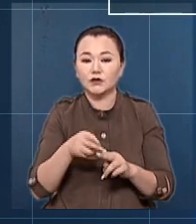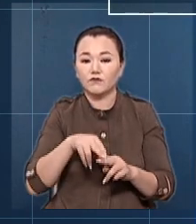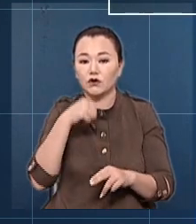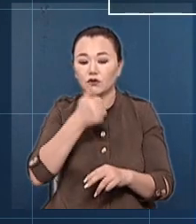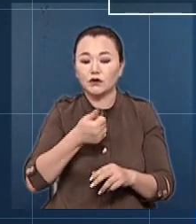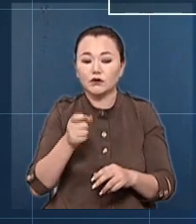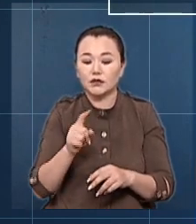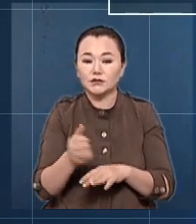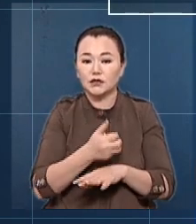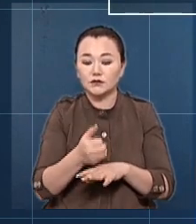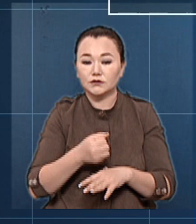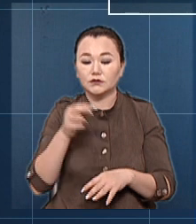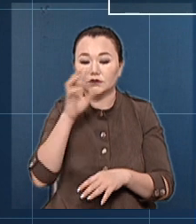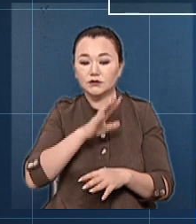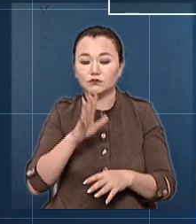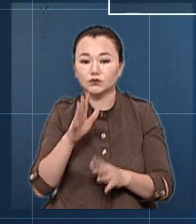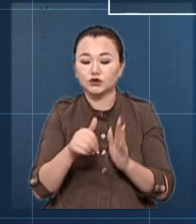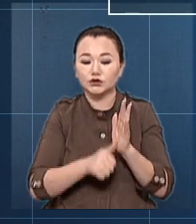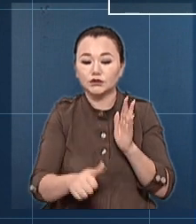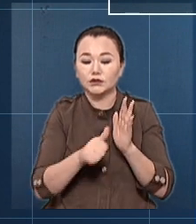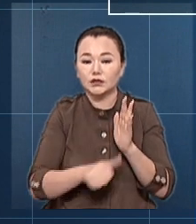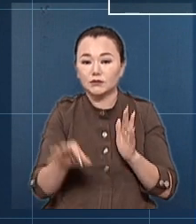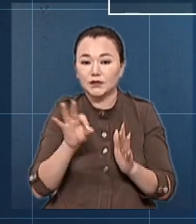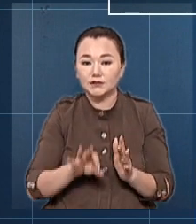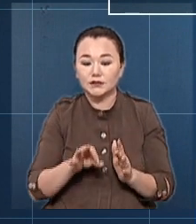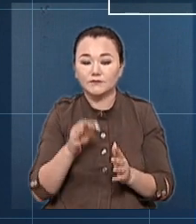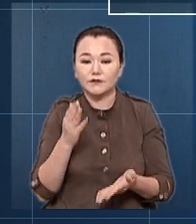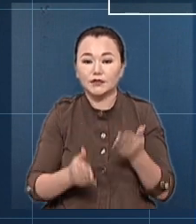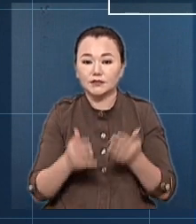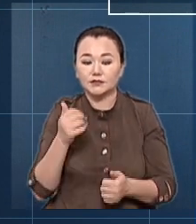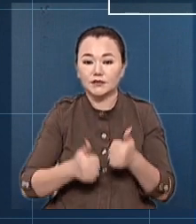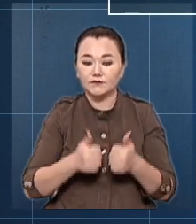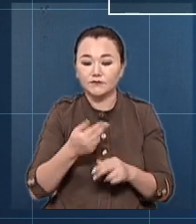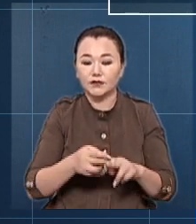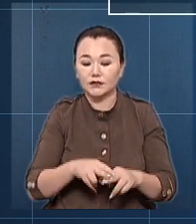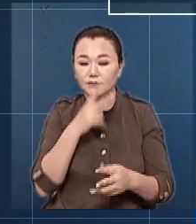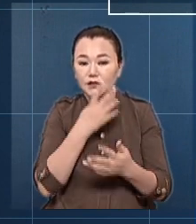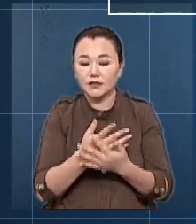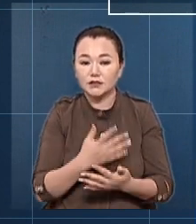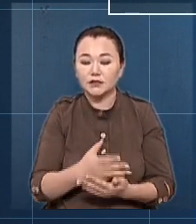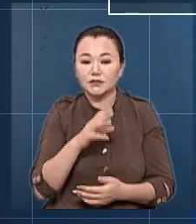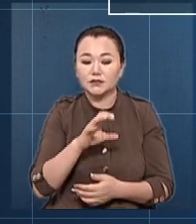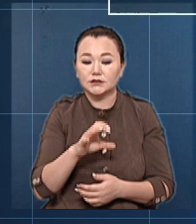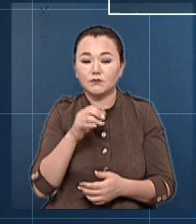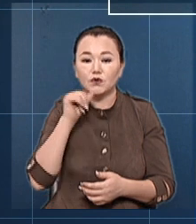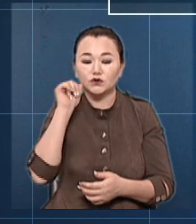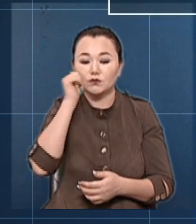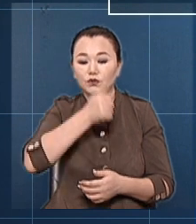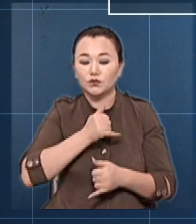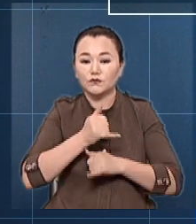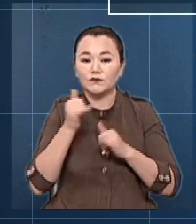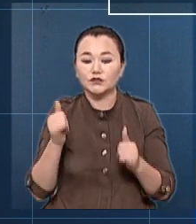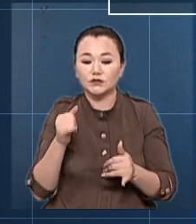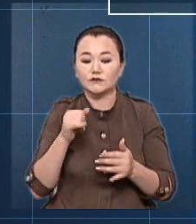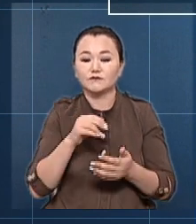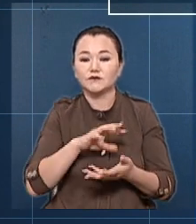уровень газоснабжения по стране достигнет 60%. Если сравнивать этот показатель с прошлым годом, то увеличение